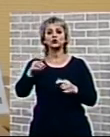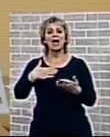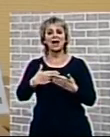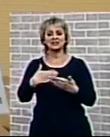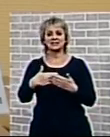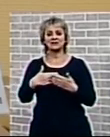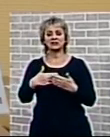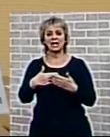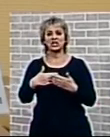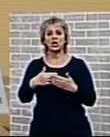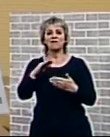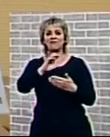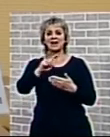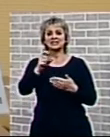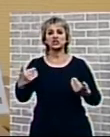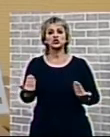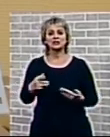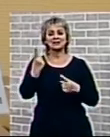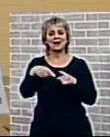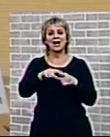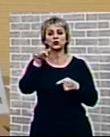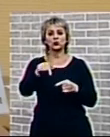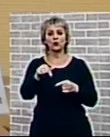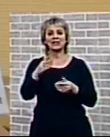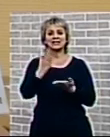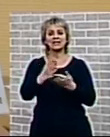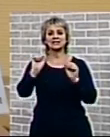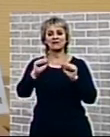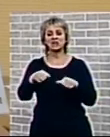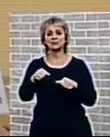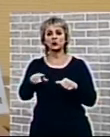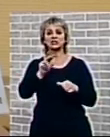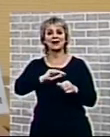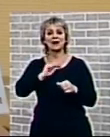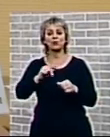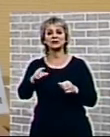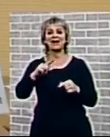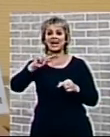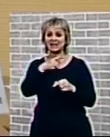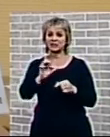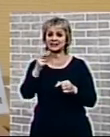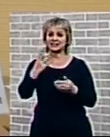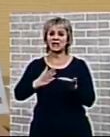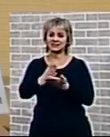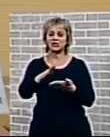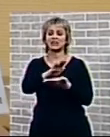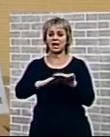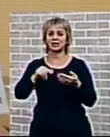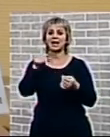активной фазе жизненной, когда у них есть возможность работать в экономике, в социальной сфере и так